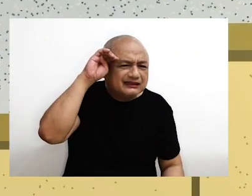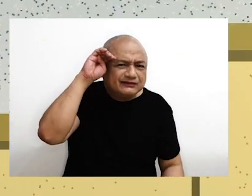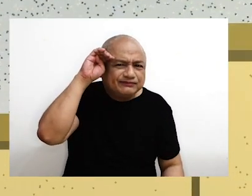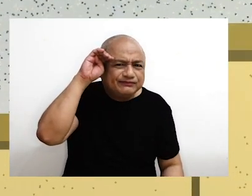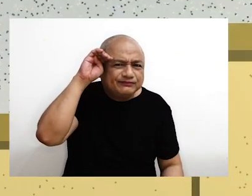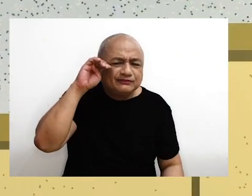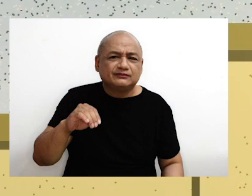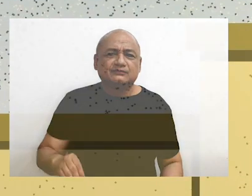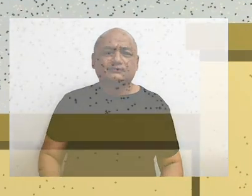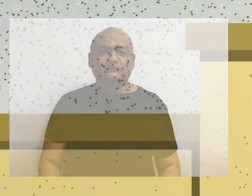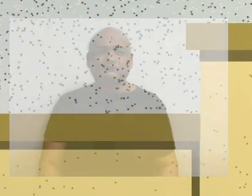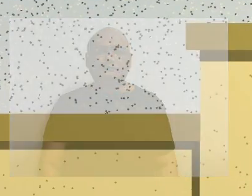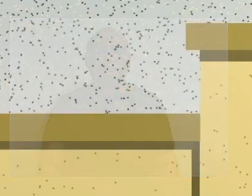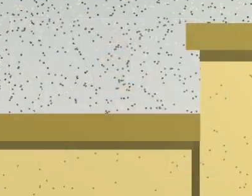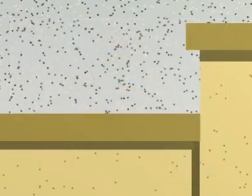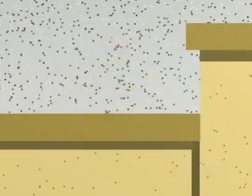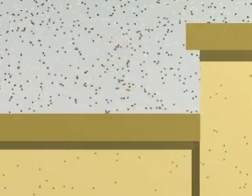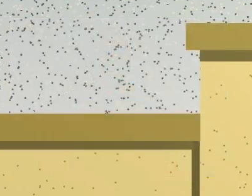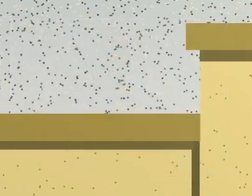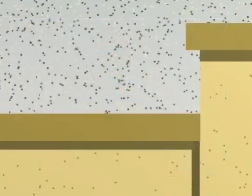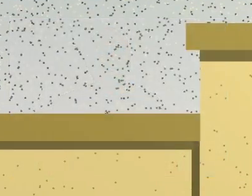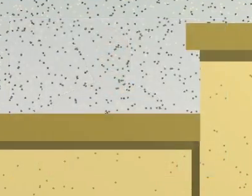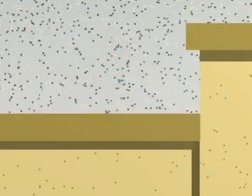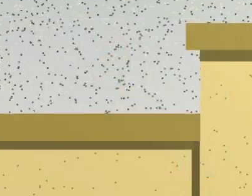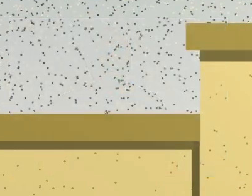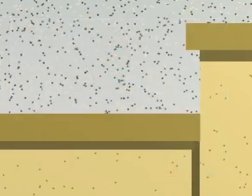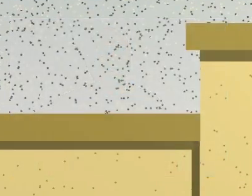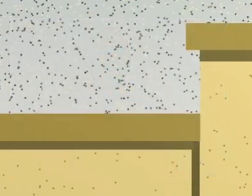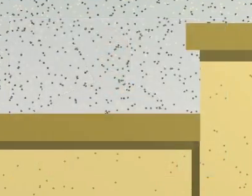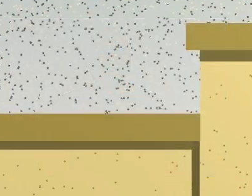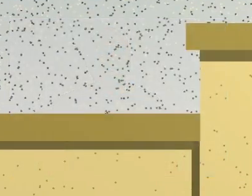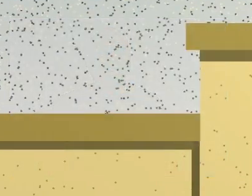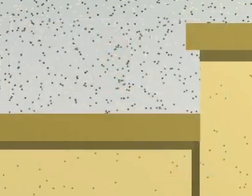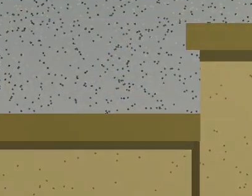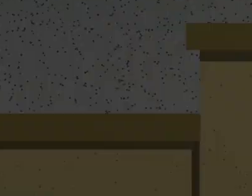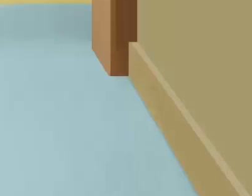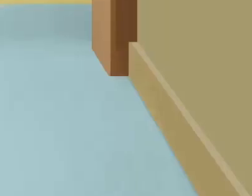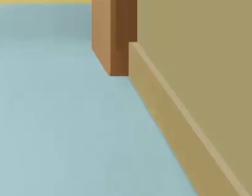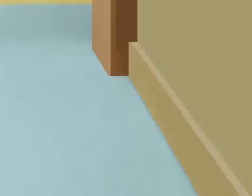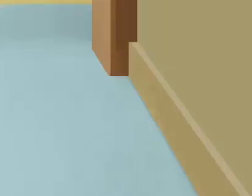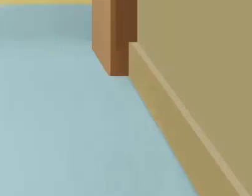Sigaw ng humihingal na si Bruce, ang tagapag-alaga ni Biko.